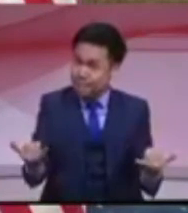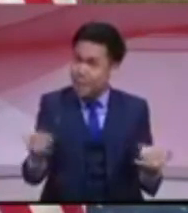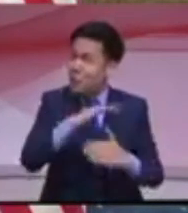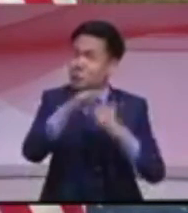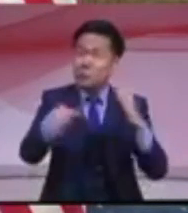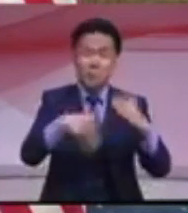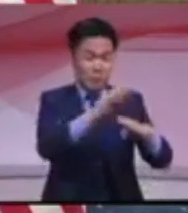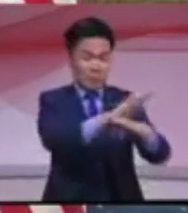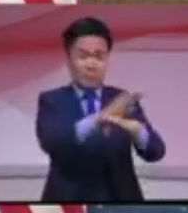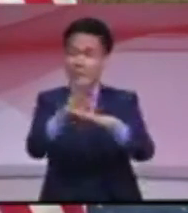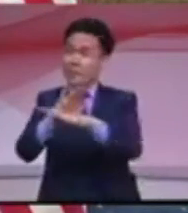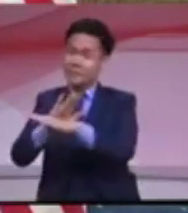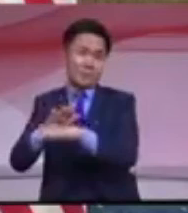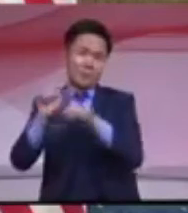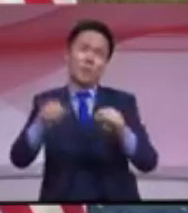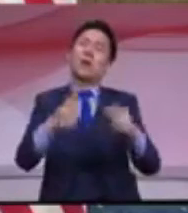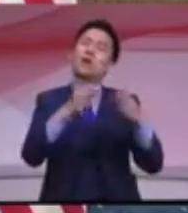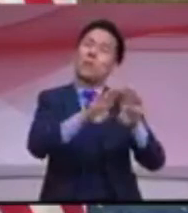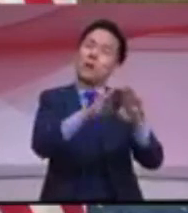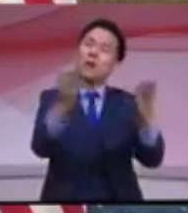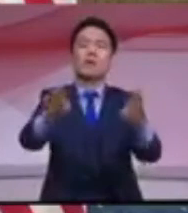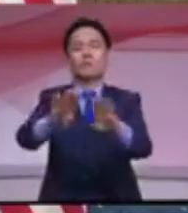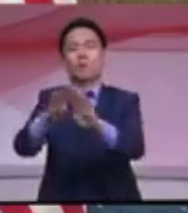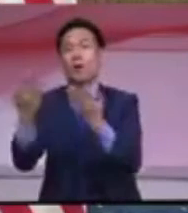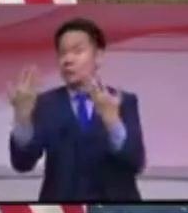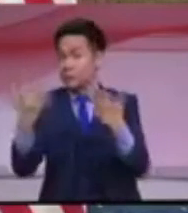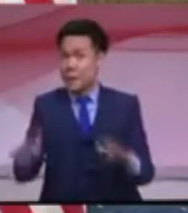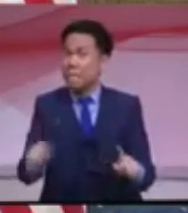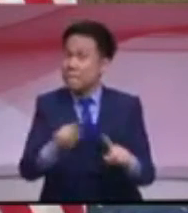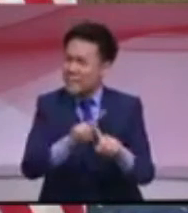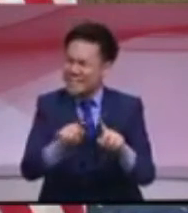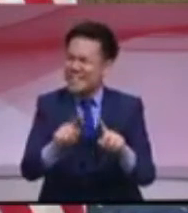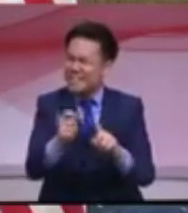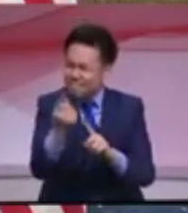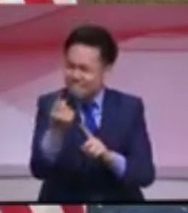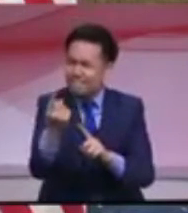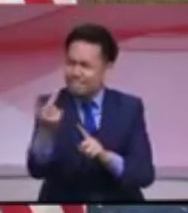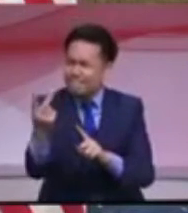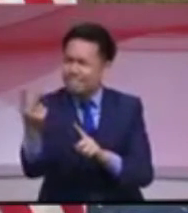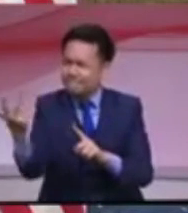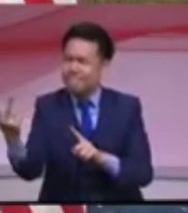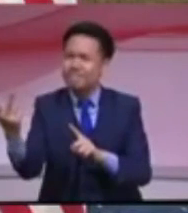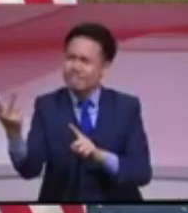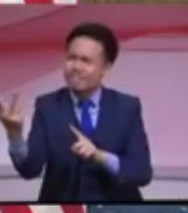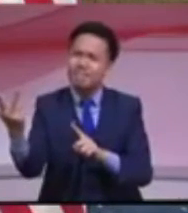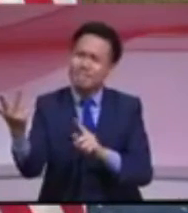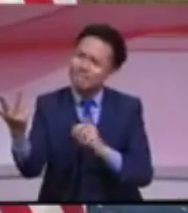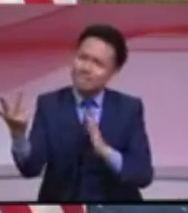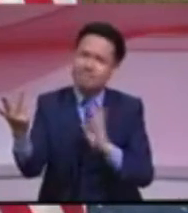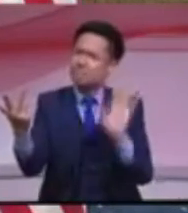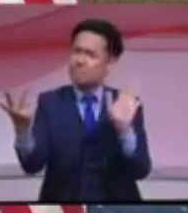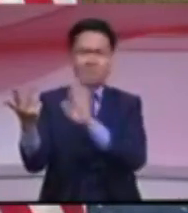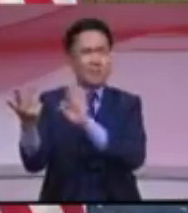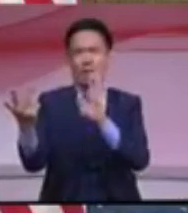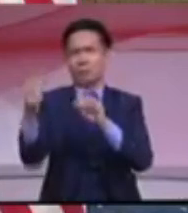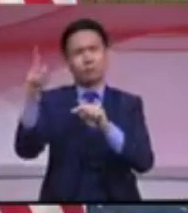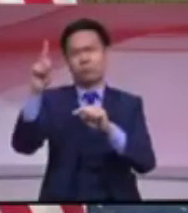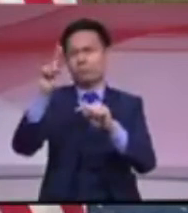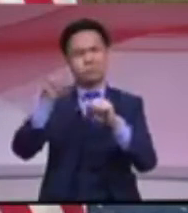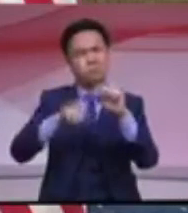semua sektor telepon dibendakan boper Asy kecuali sebilangan kecil yang masih tidak